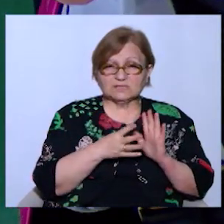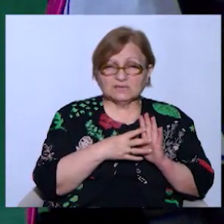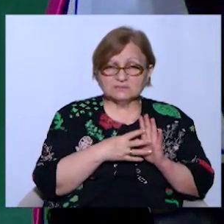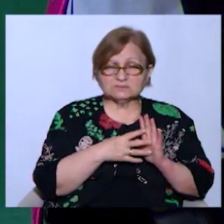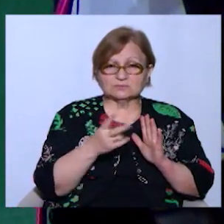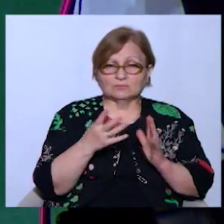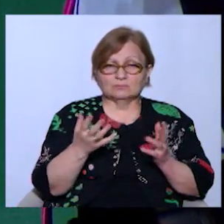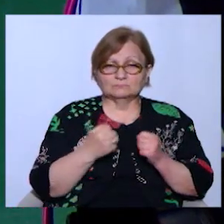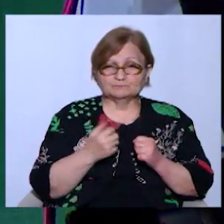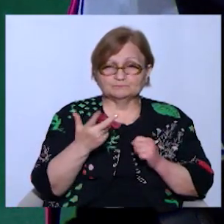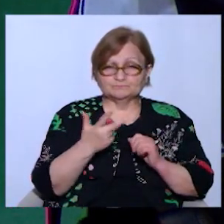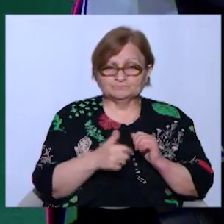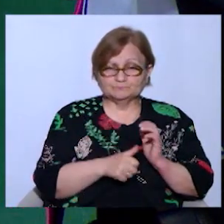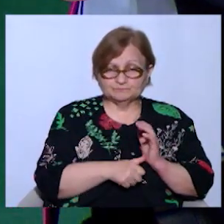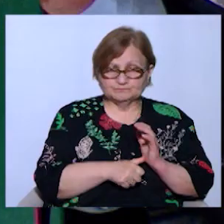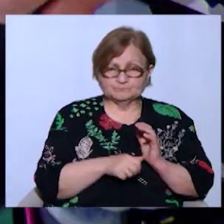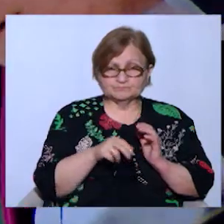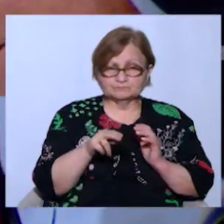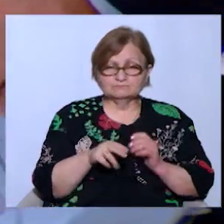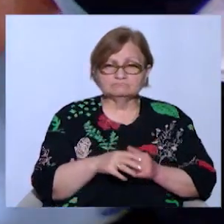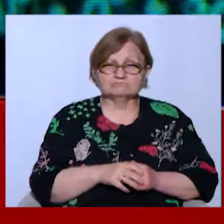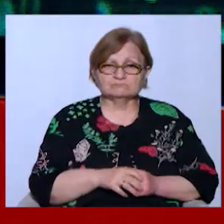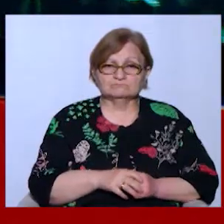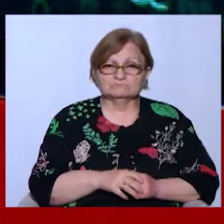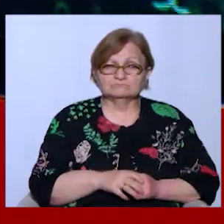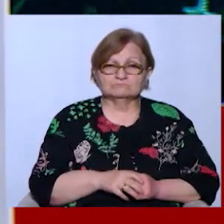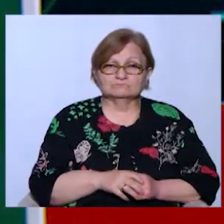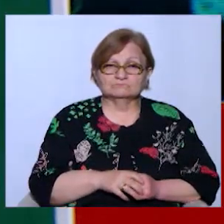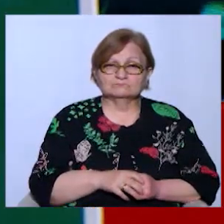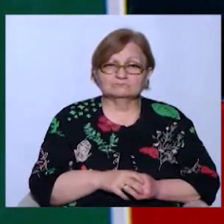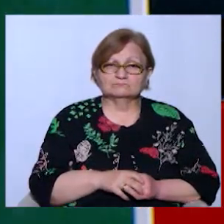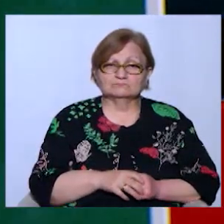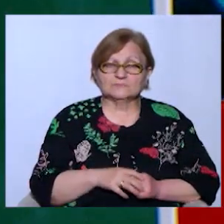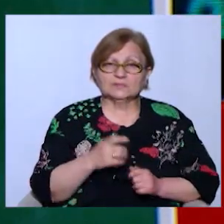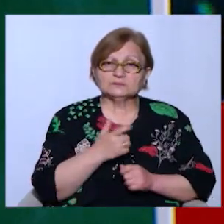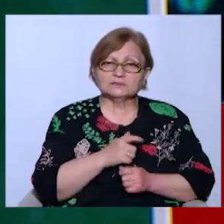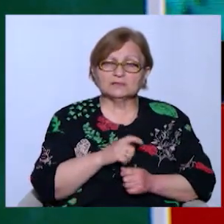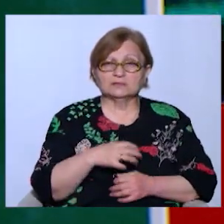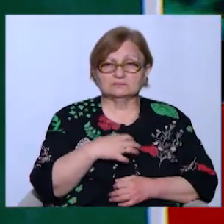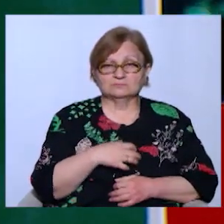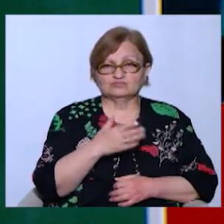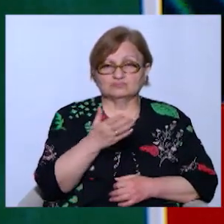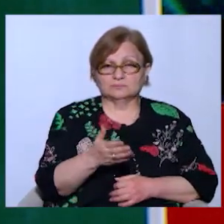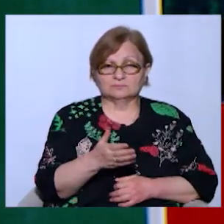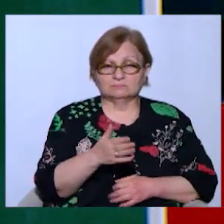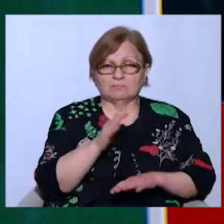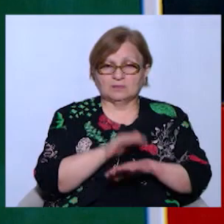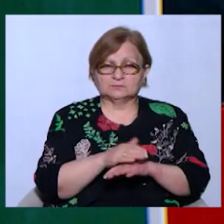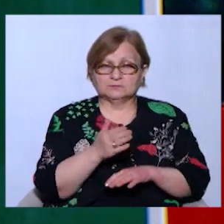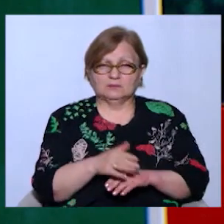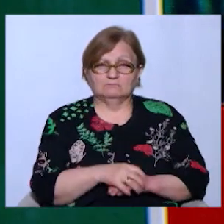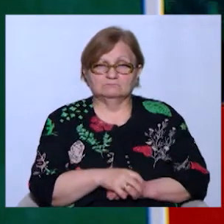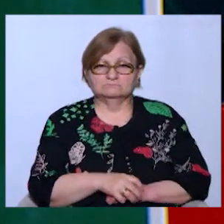მივიღო 36π. აი ერთი ძალიან მნიშვნელოვანი ფაქტი.